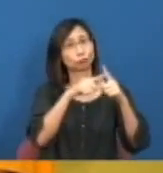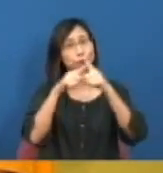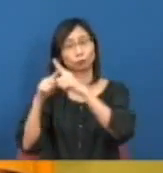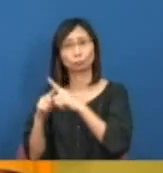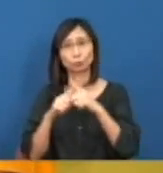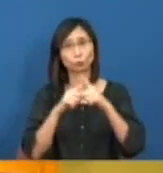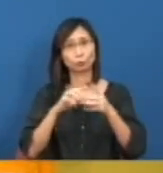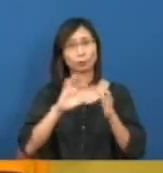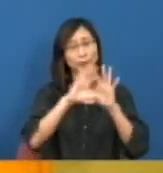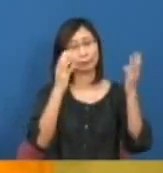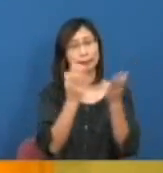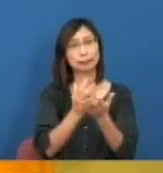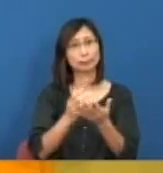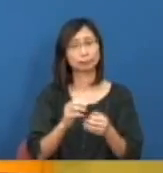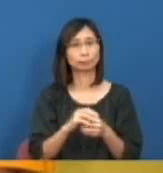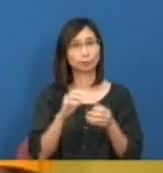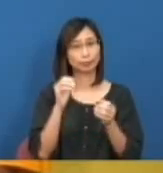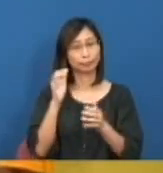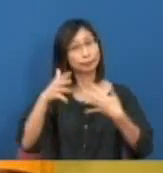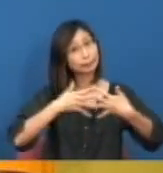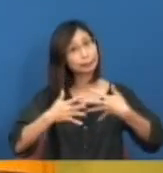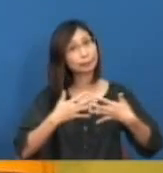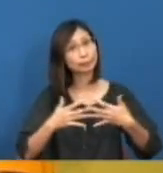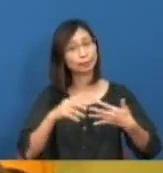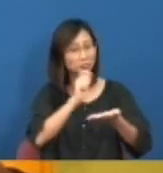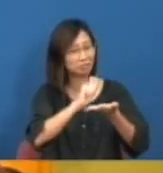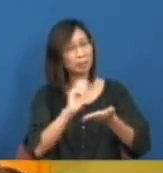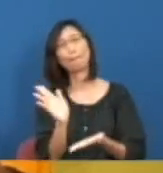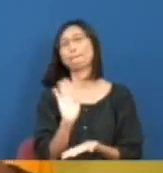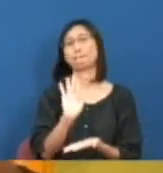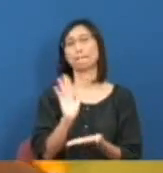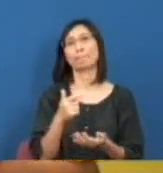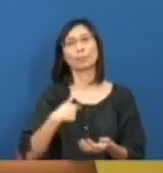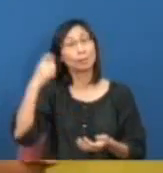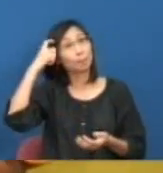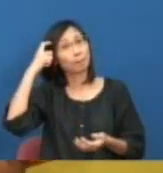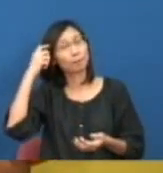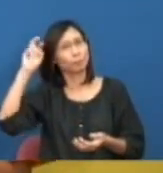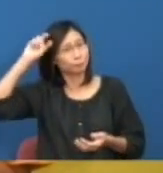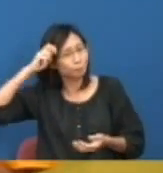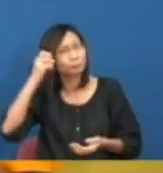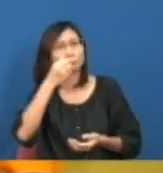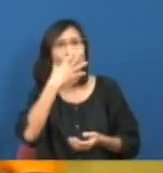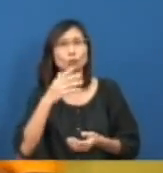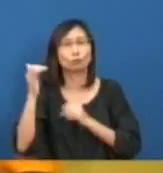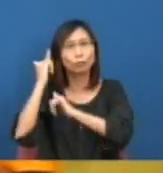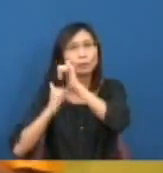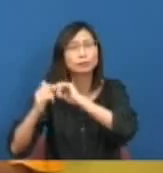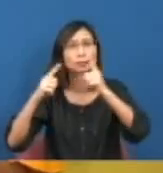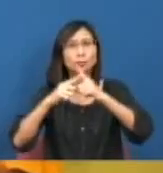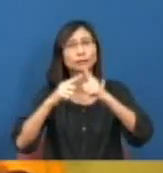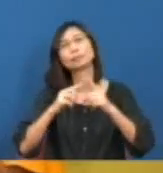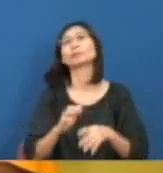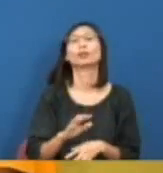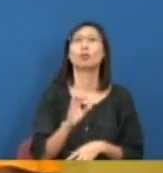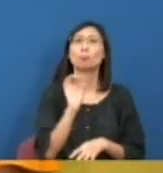咧，可能佢寧願咧真係唔會掂。咁所以我諗點解即係香港你研究香港歷史，但係研究香港歷史的人點解唔研究香